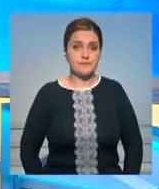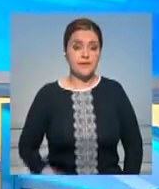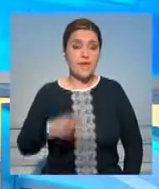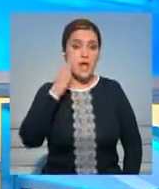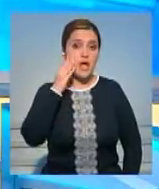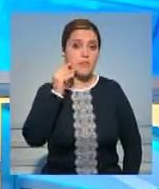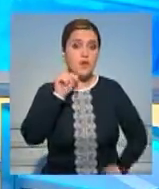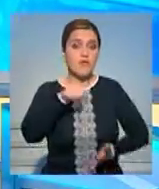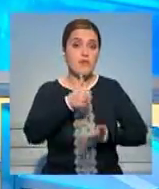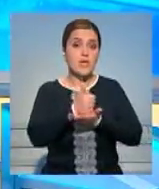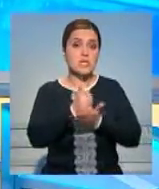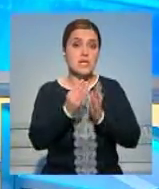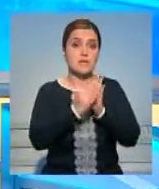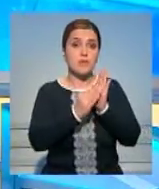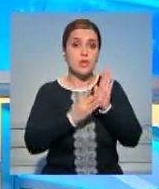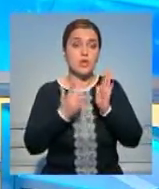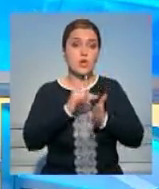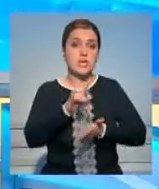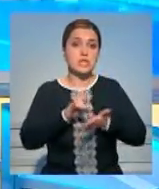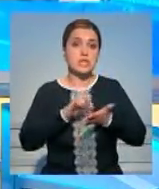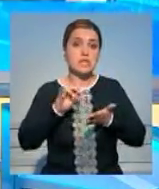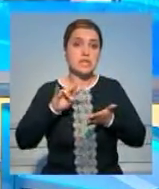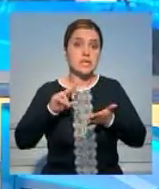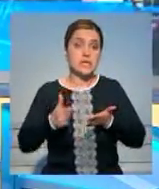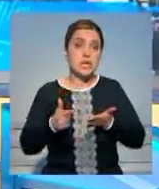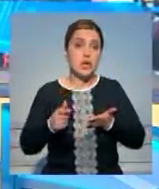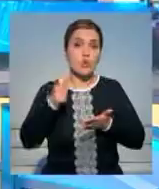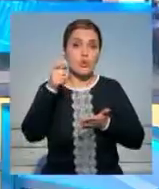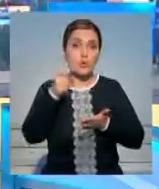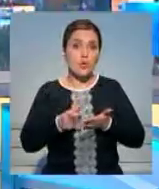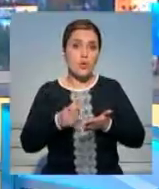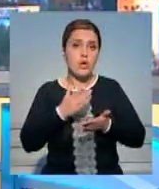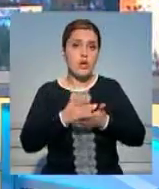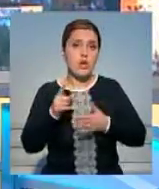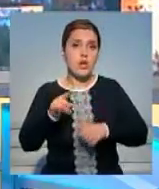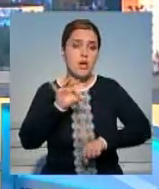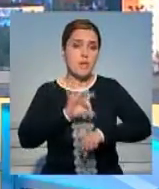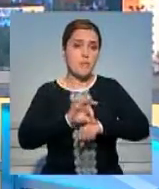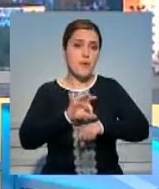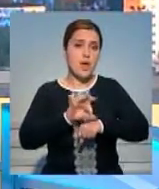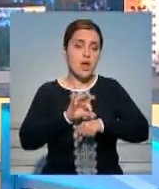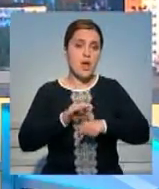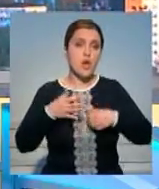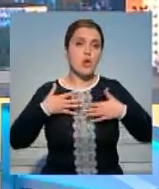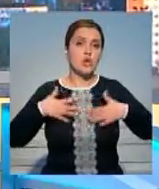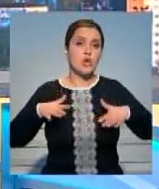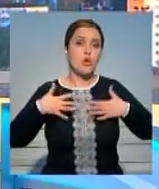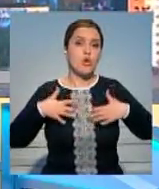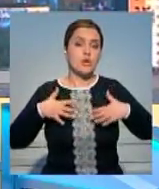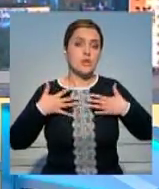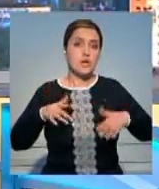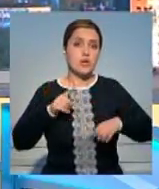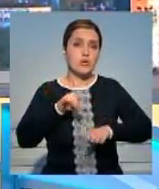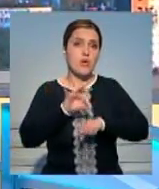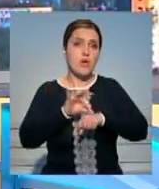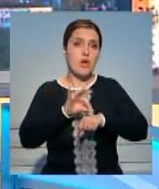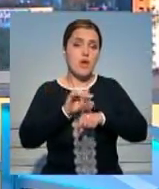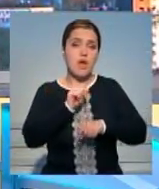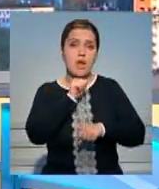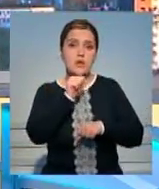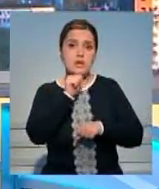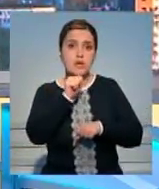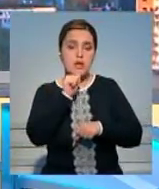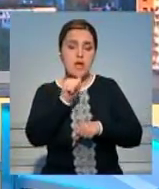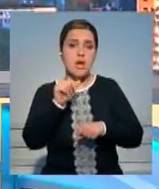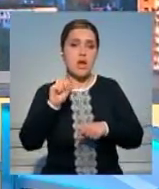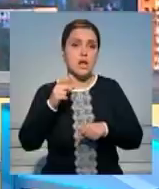Алматы возглавил список 3 городов СНГ по числу людей, страдающих хронической острой обструктивной болезнью легких, а также больных астмой и